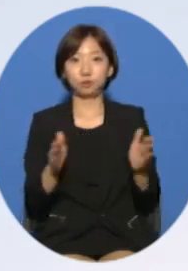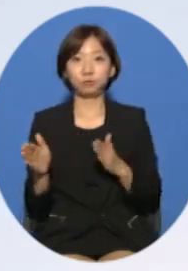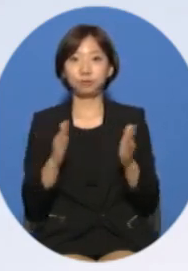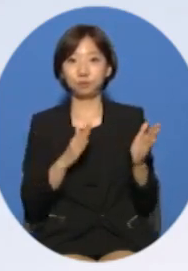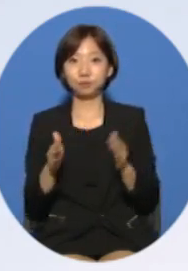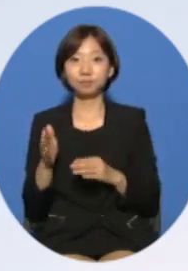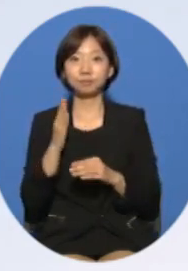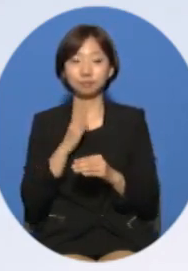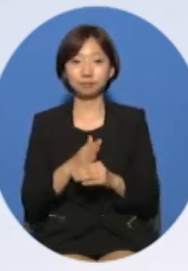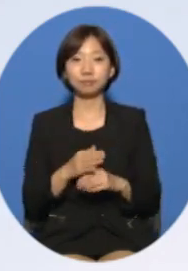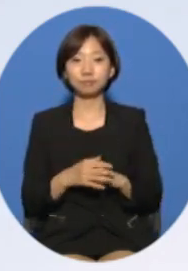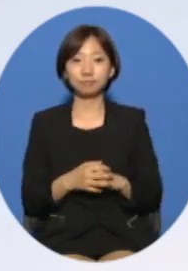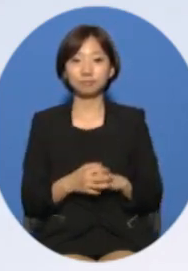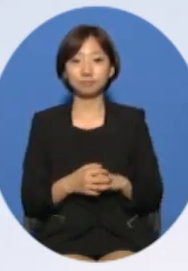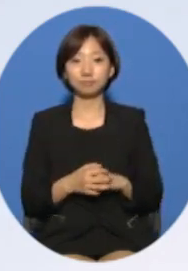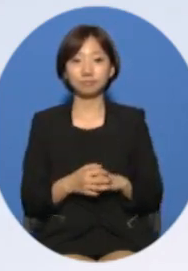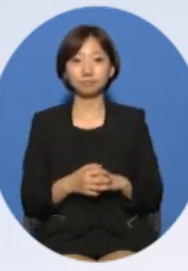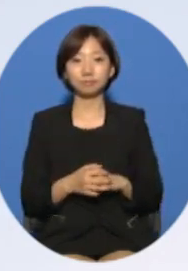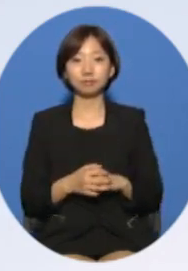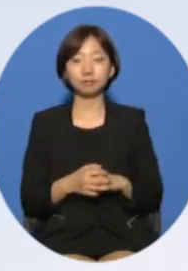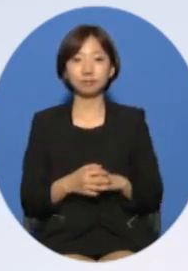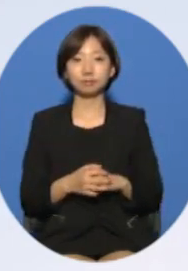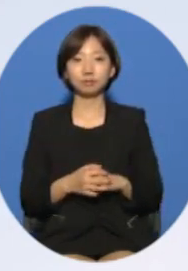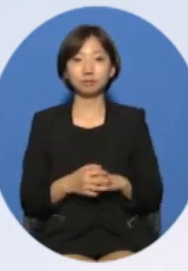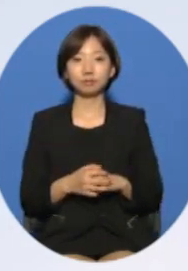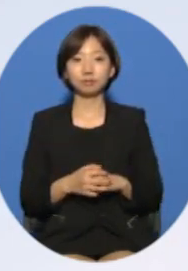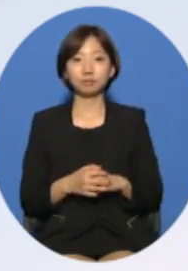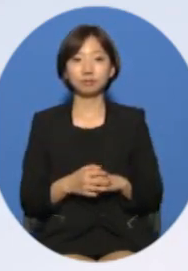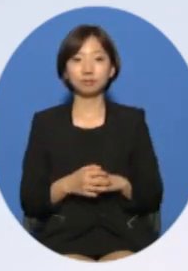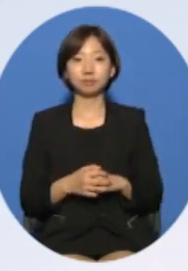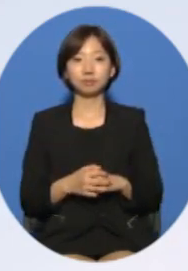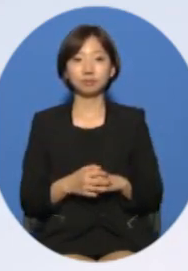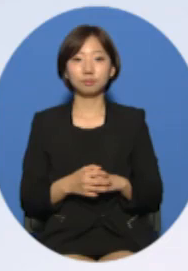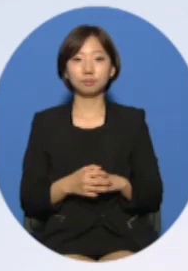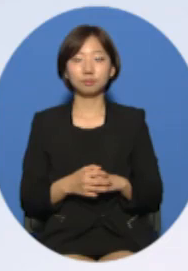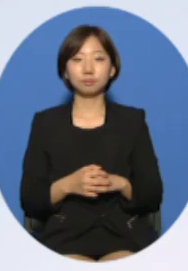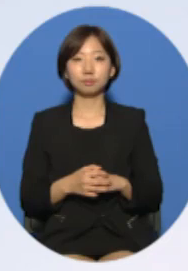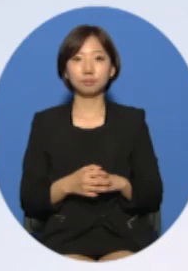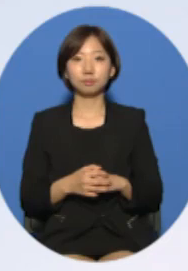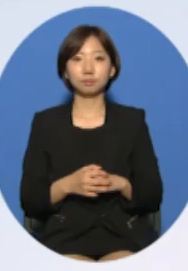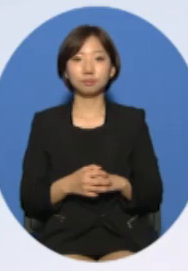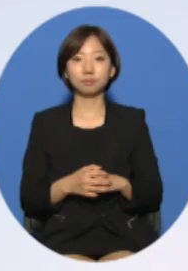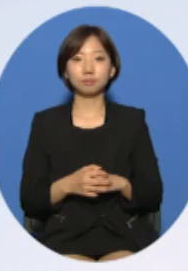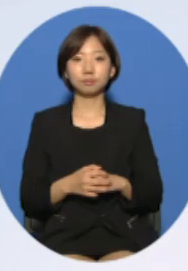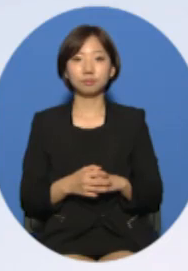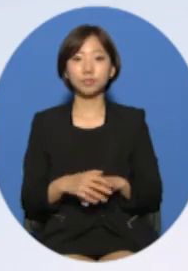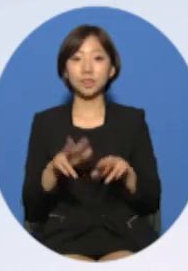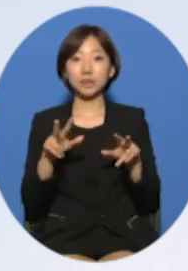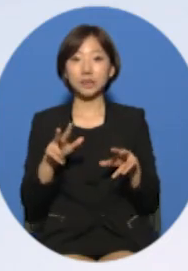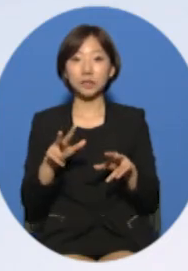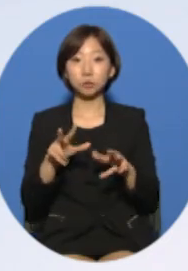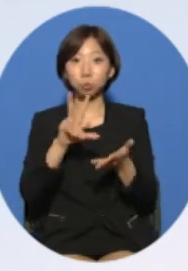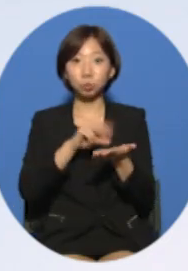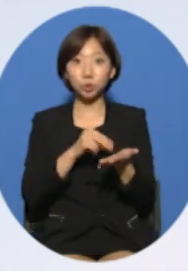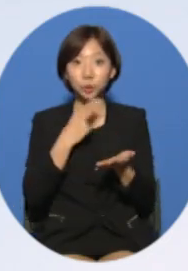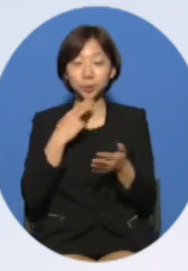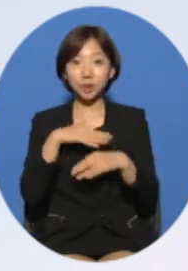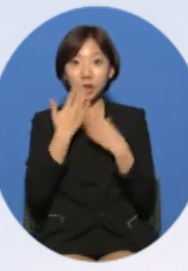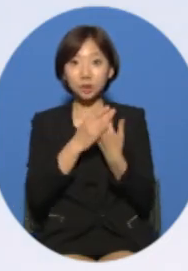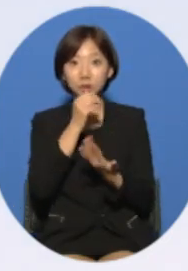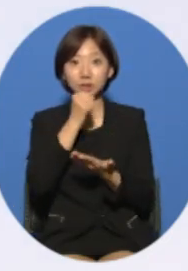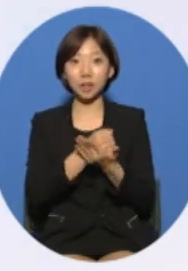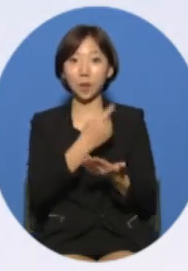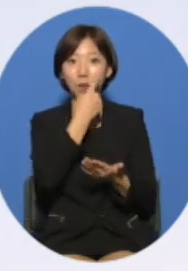봉인하고 특수봉인지를 부착하고 있습니다. 그렇습니다. 자, 현장의 모습을 확인하고요. 보게 되니까